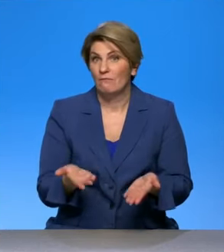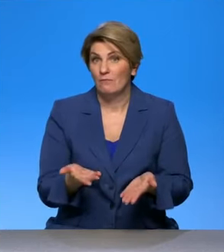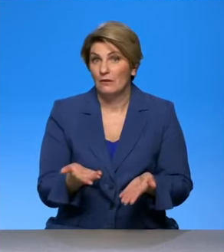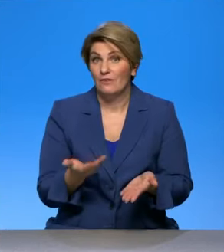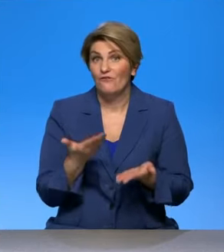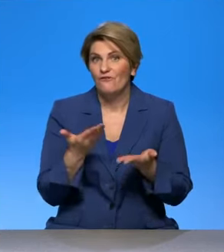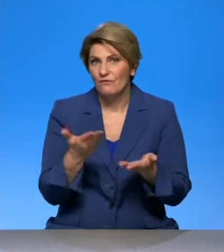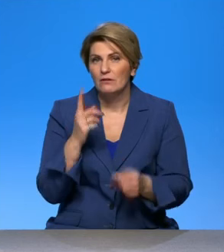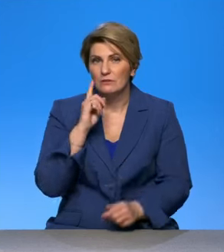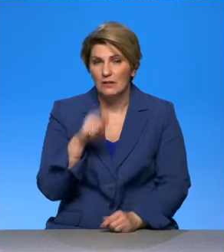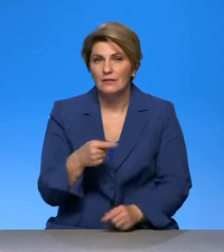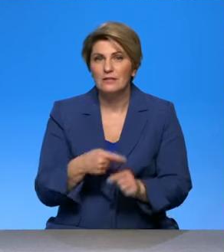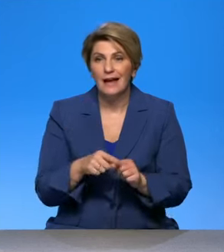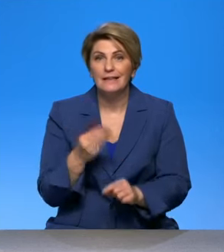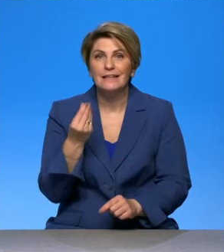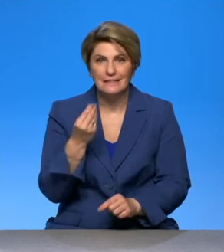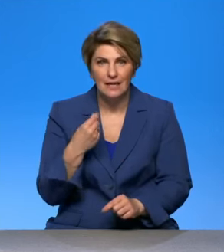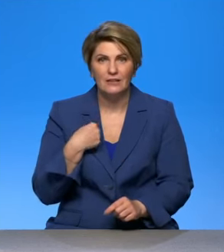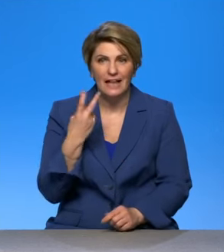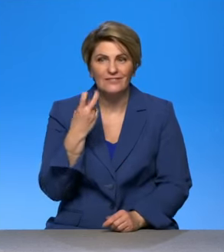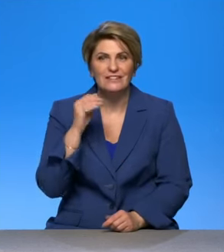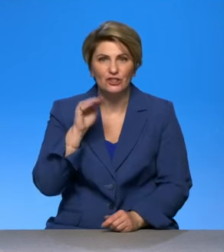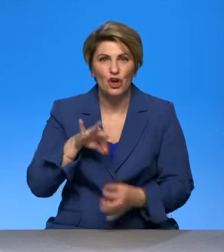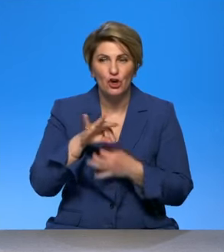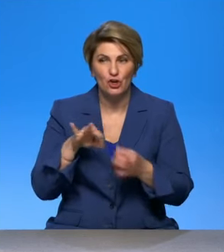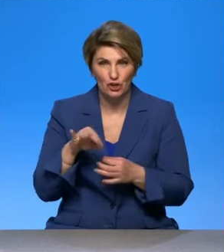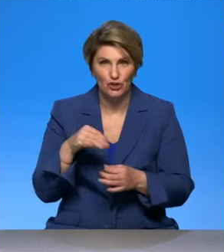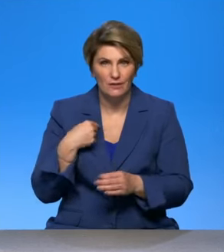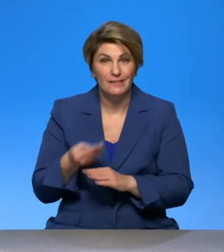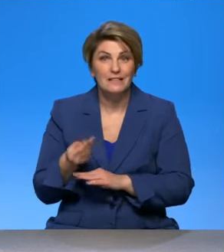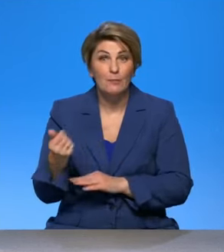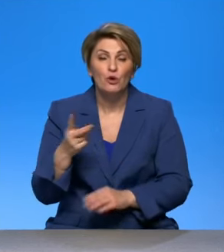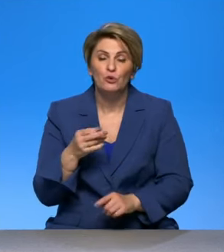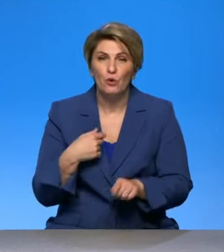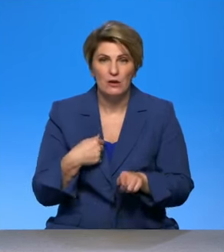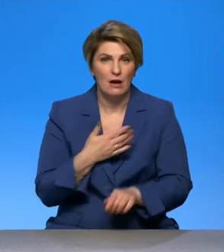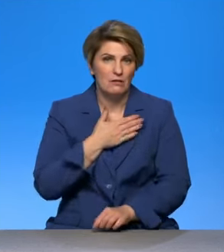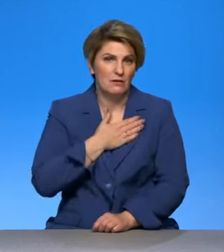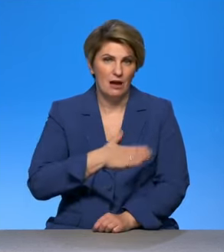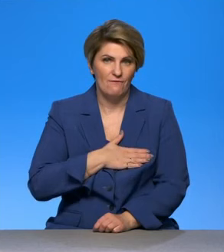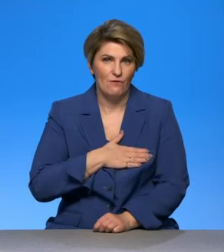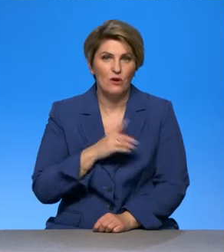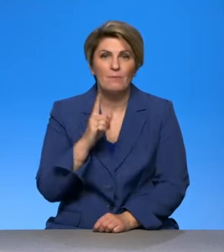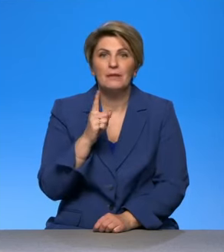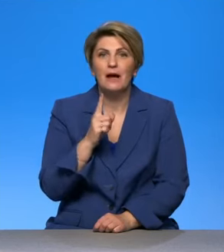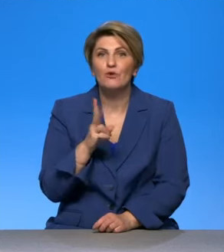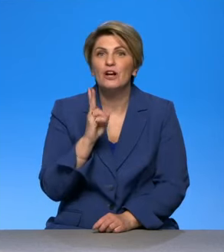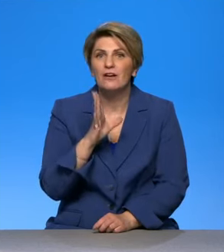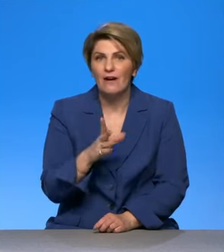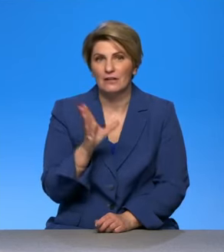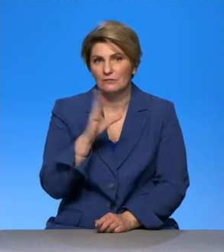знаете, хоть эти деньги я переплатила, 200 тысяч, но я довольна, что так все получилось. Тем более квартиры тогда